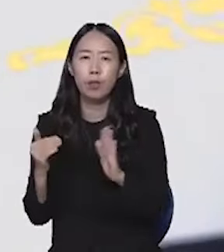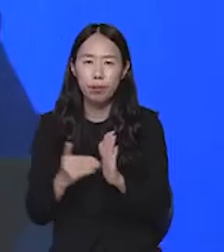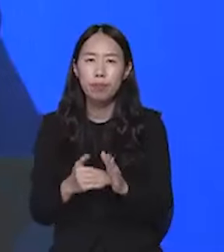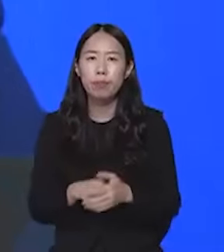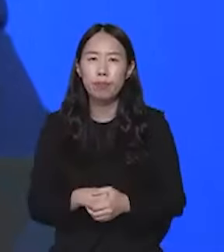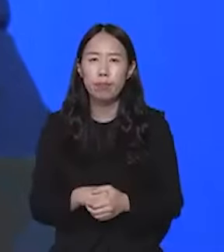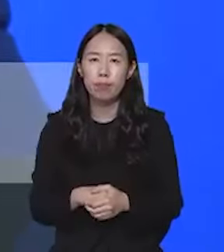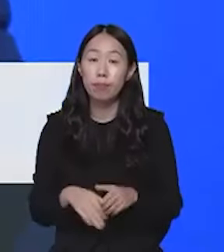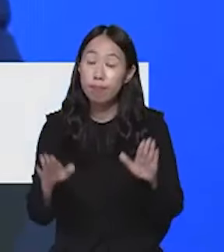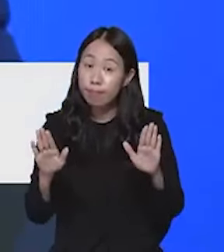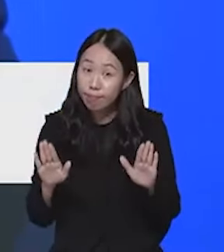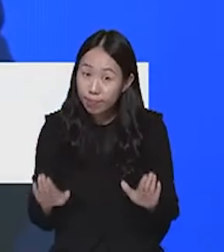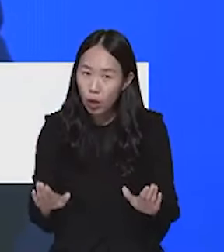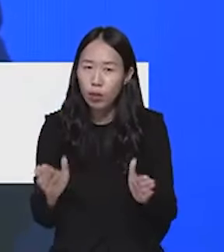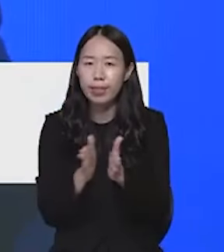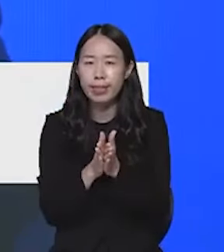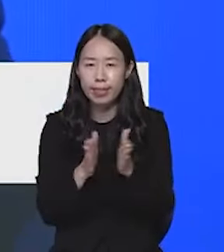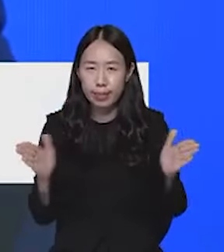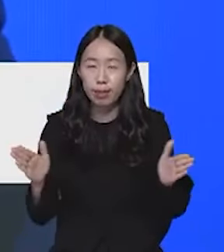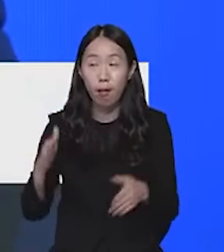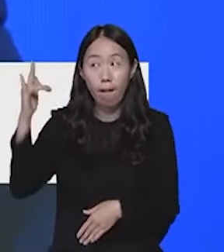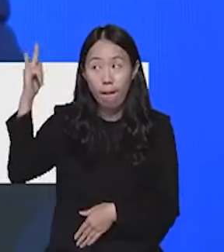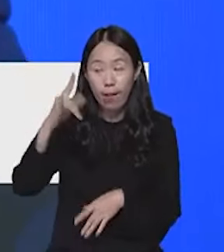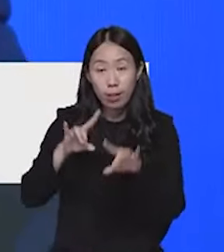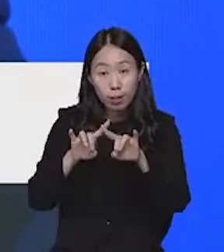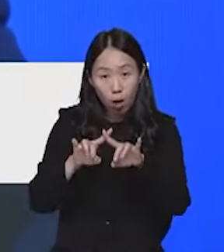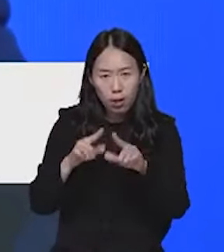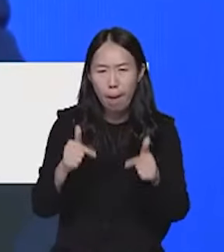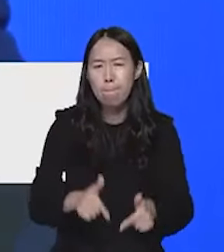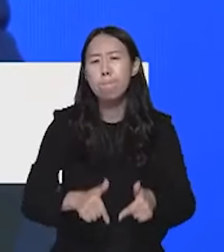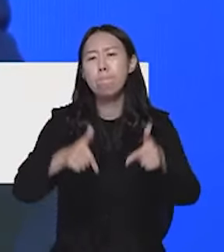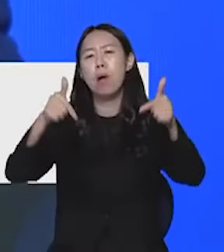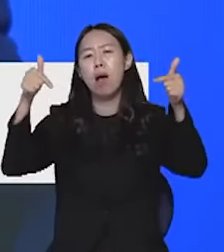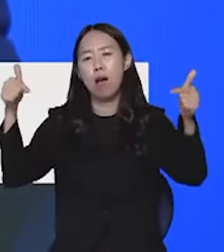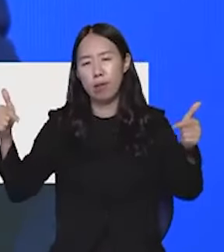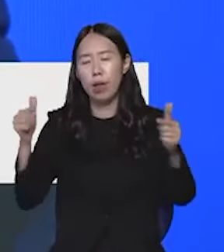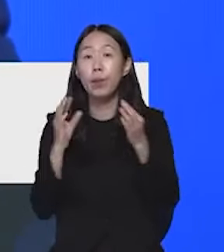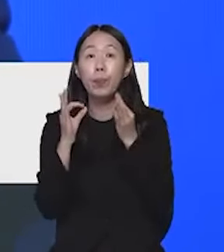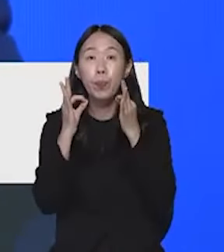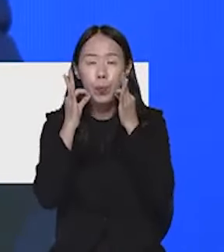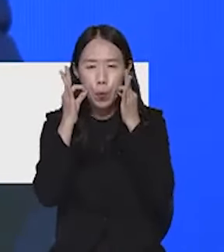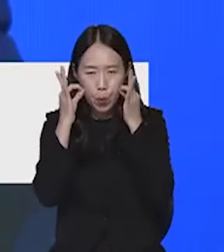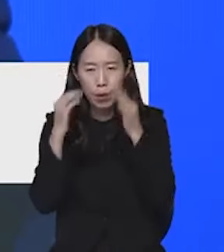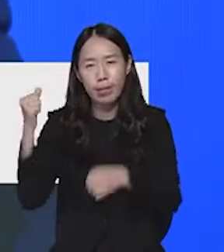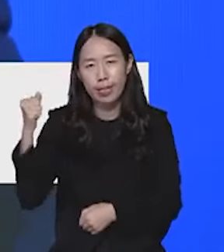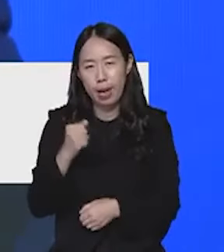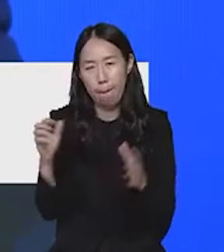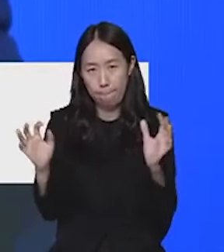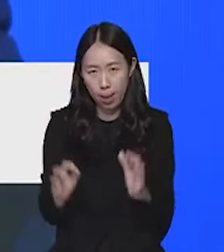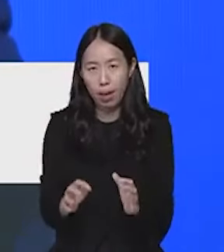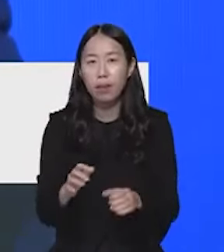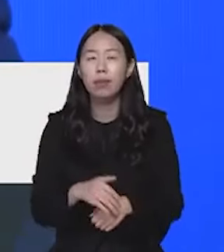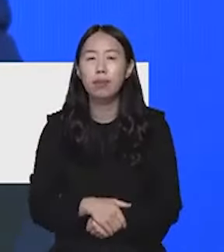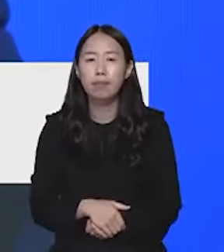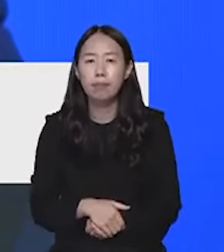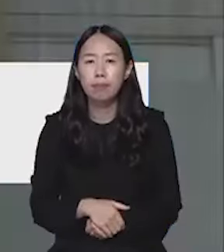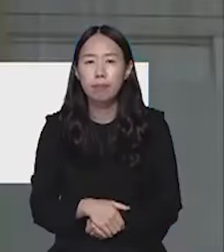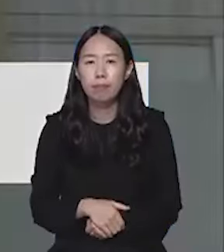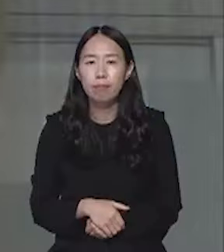오늘을 계기로 해서 재생에너지를 늘리고 분산에너지를 키우는 데 함께 노력해 갈